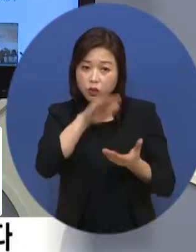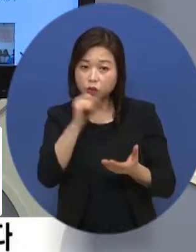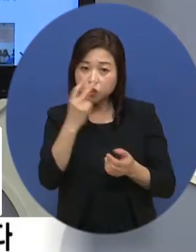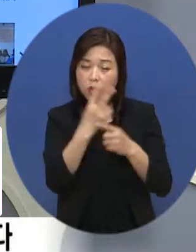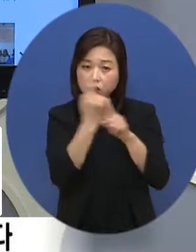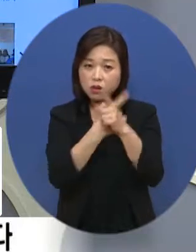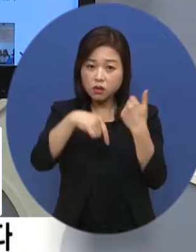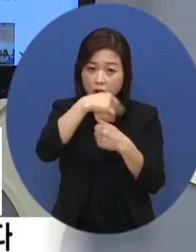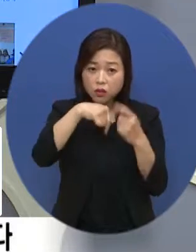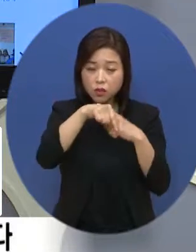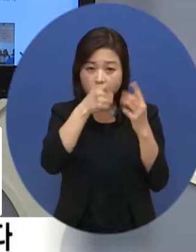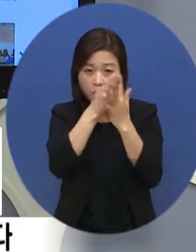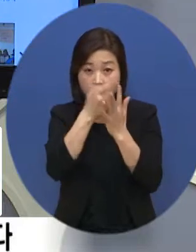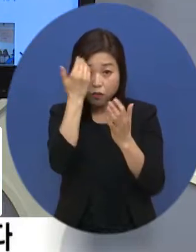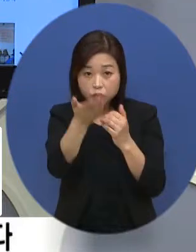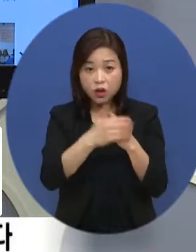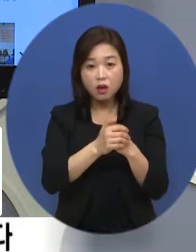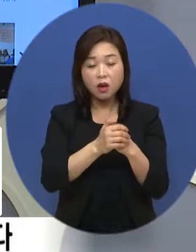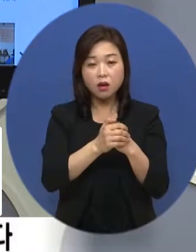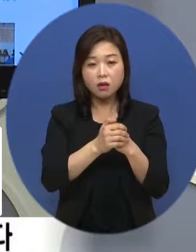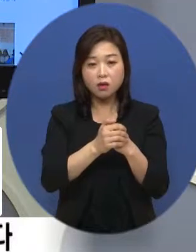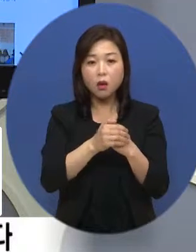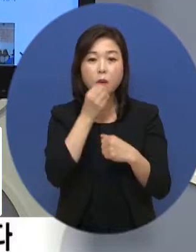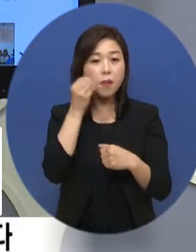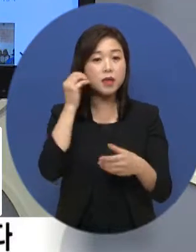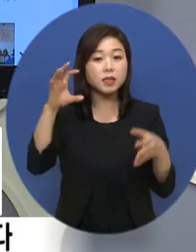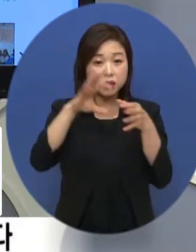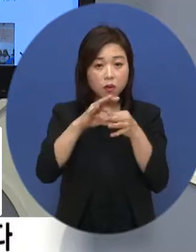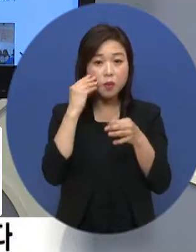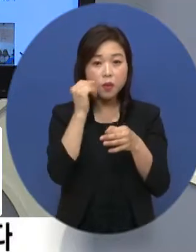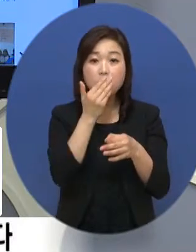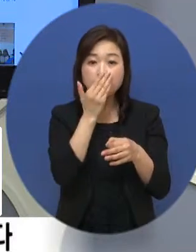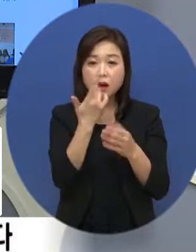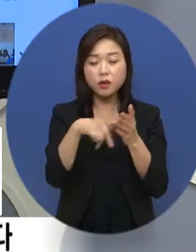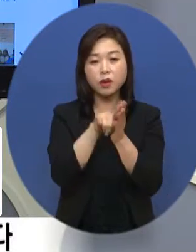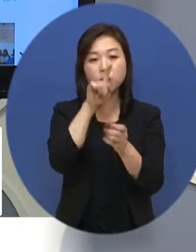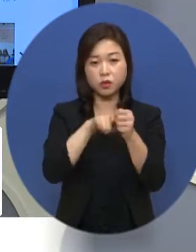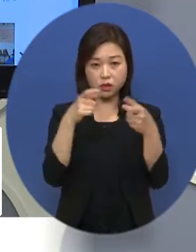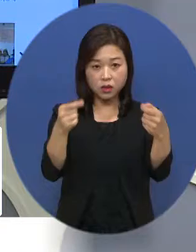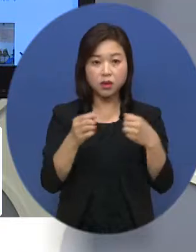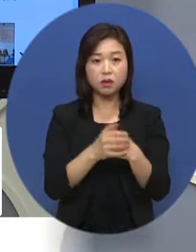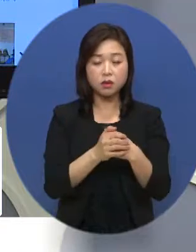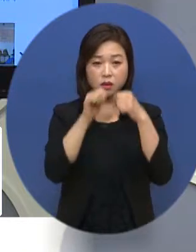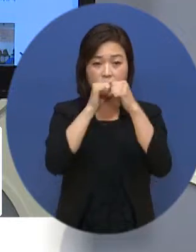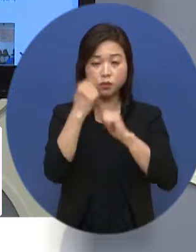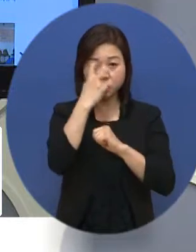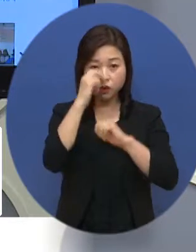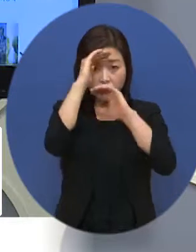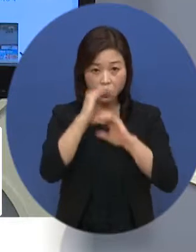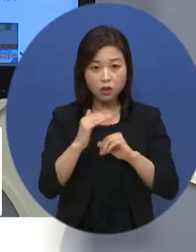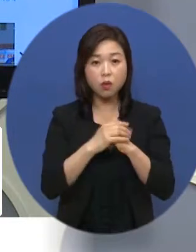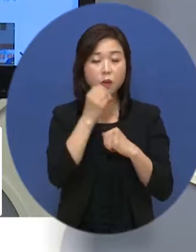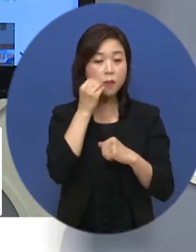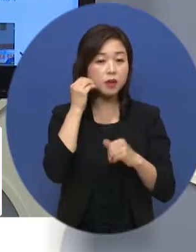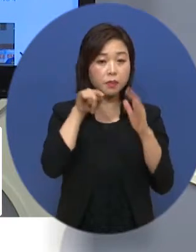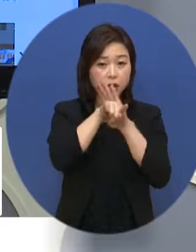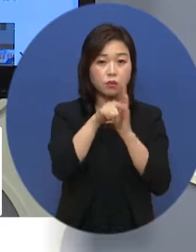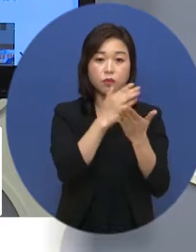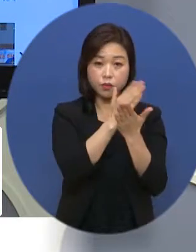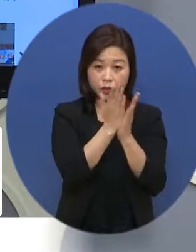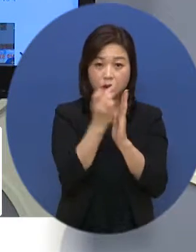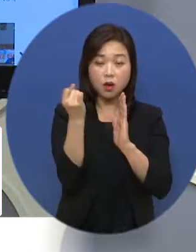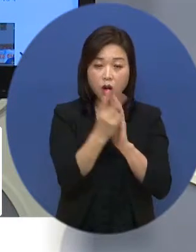고객들의 홈페이지 이용 접근성이 강화를 위해 진행됩니다 세부 조사 문항으로 는 홈페이지 방문 유형